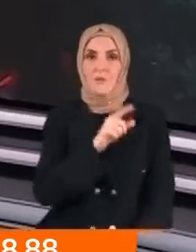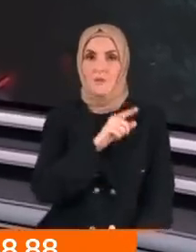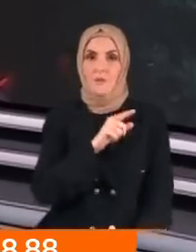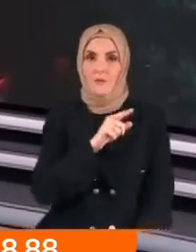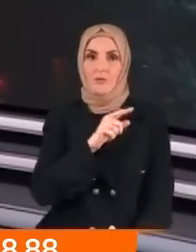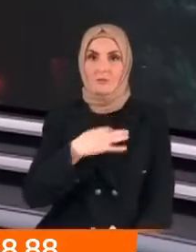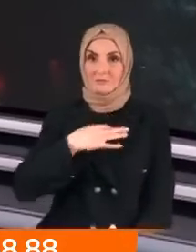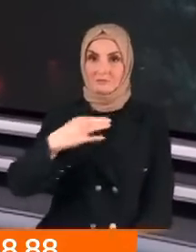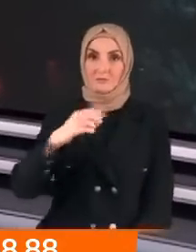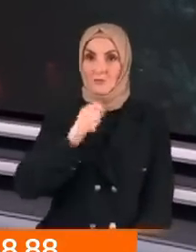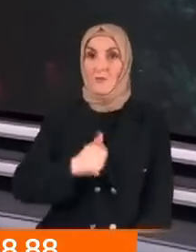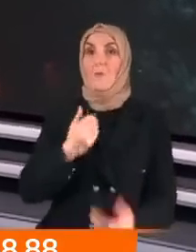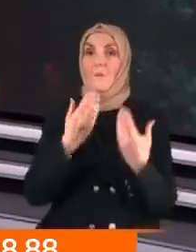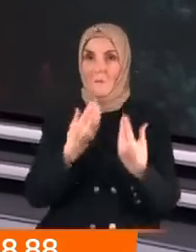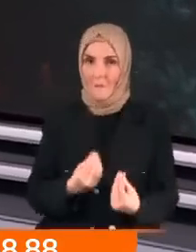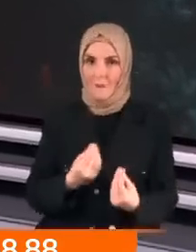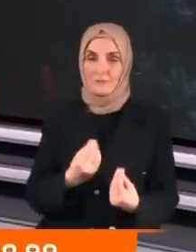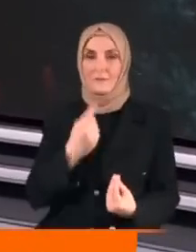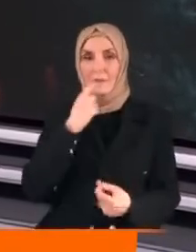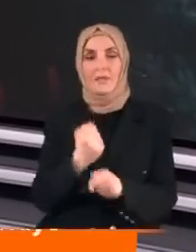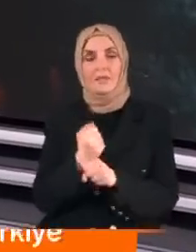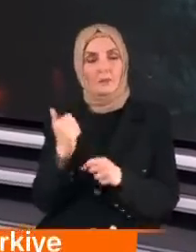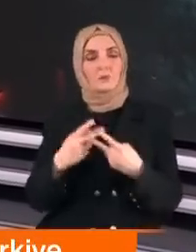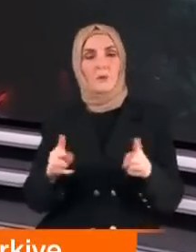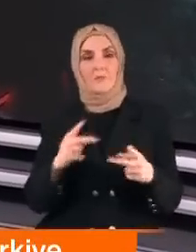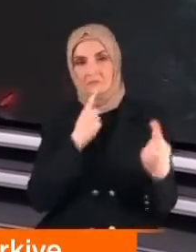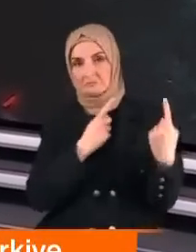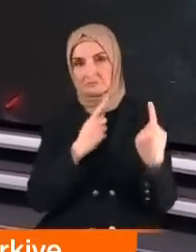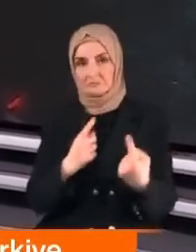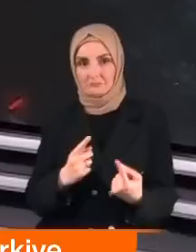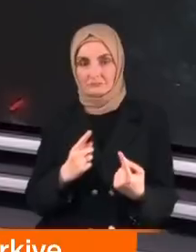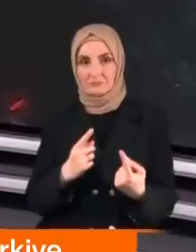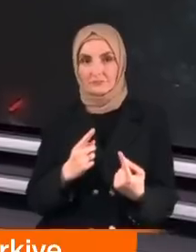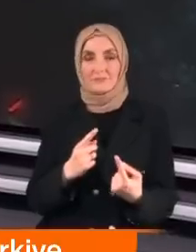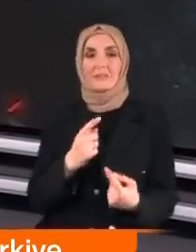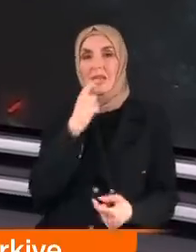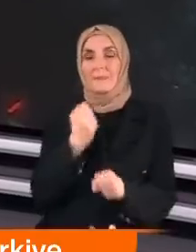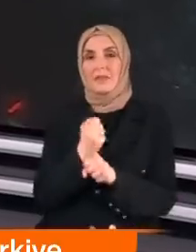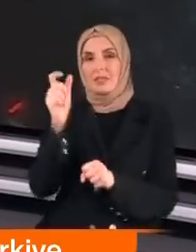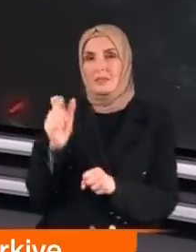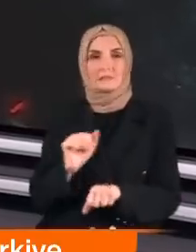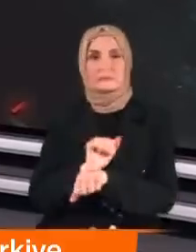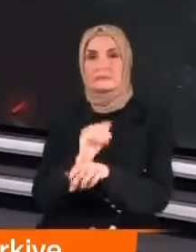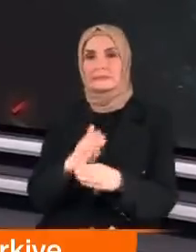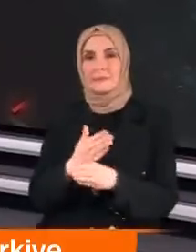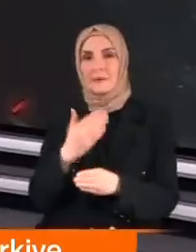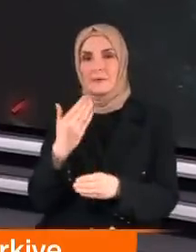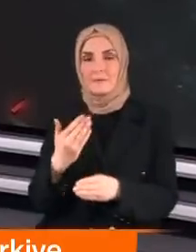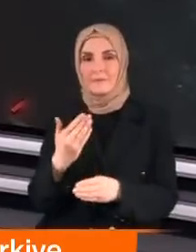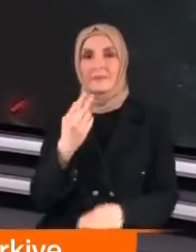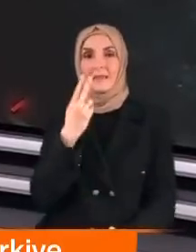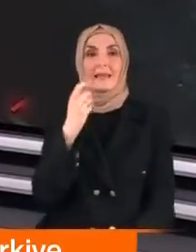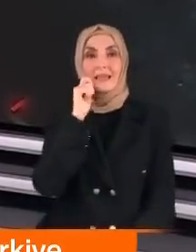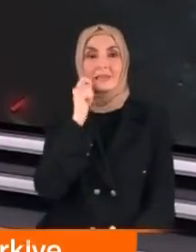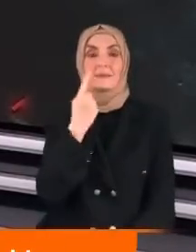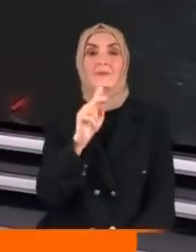vaadinde bulunuyor. Peki Demirtaş neden cezaevinde? Takvimler 6 Ekim 2014'ü gösteriyordu. Selahattin Demirtaş'ın sokağa